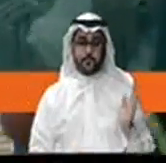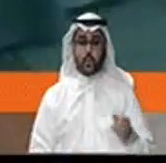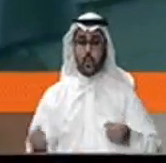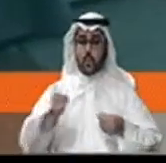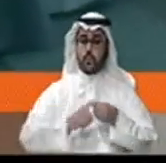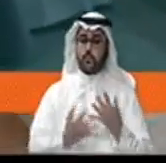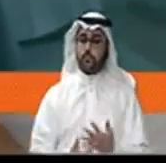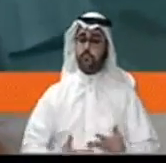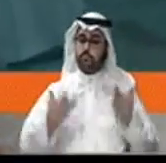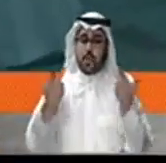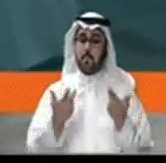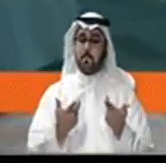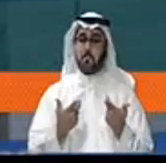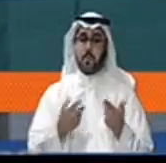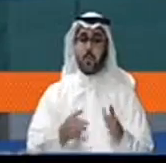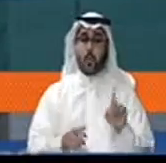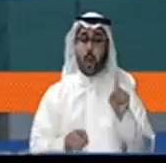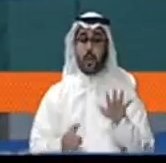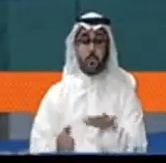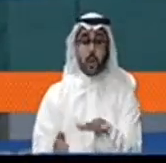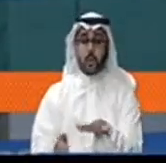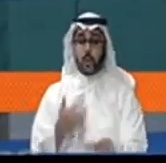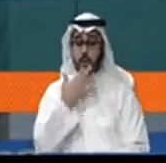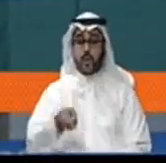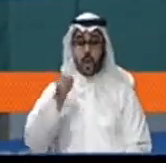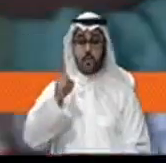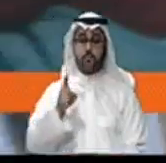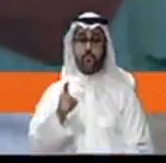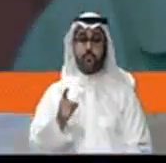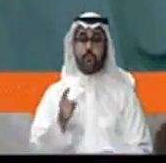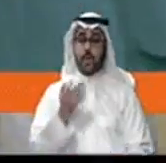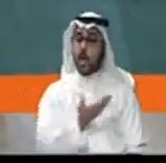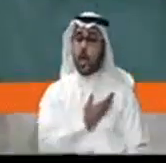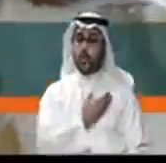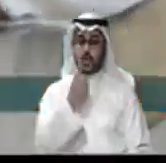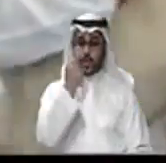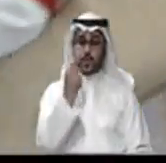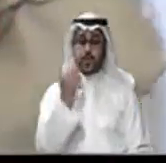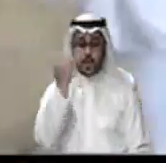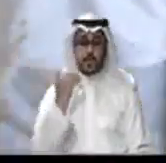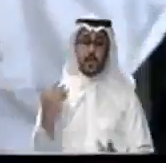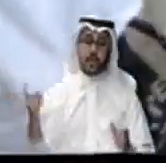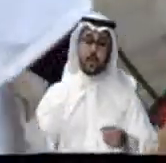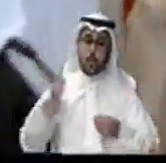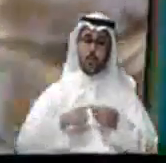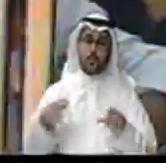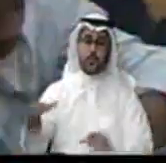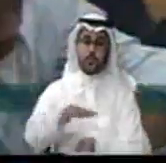وصول أكثر من 1,500,000 حاج وحاجة إلى المملكة عبر جميع المنافذ.